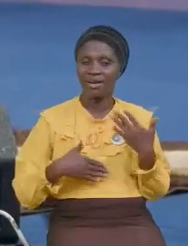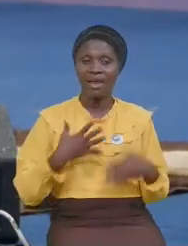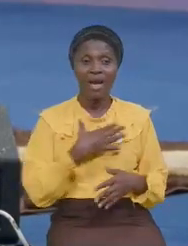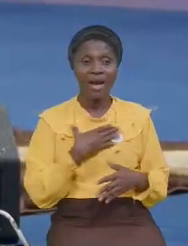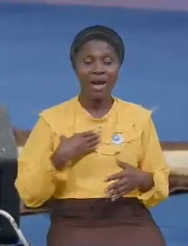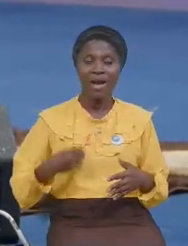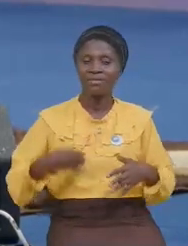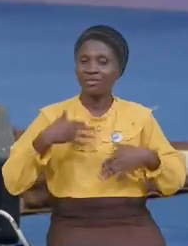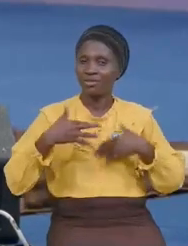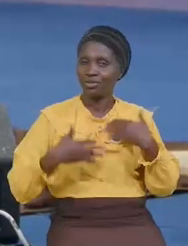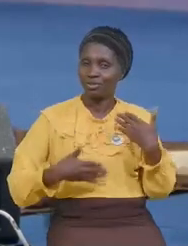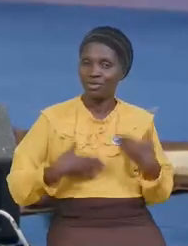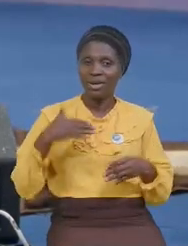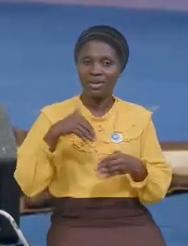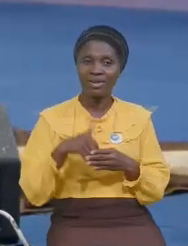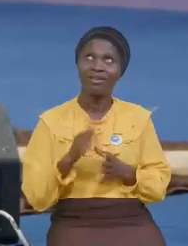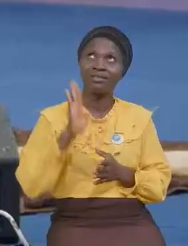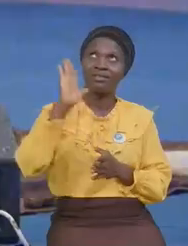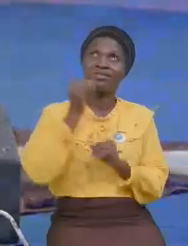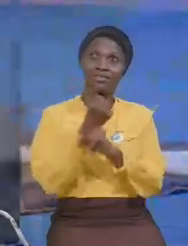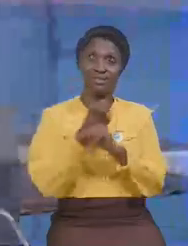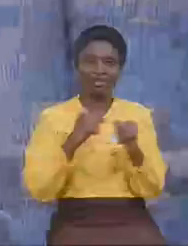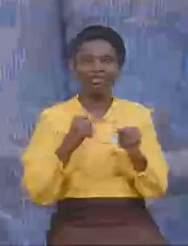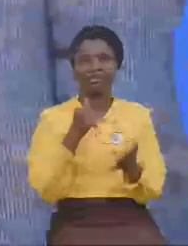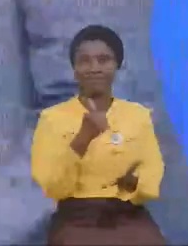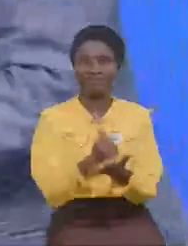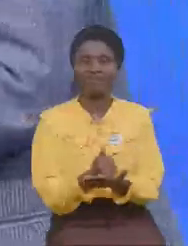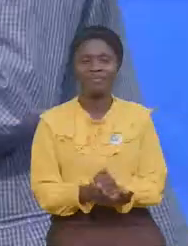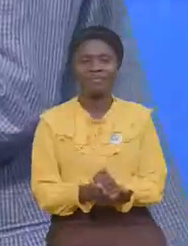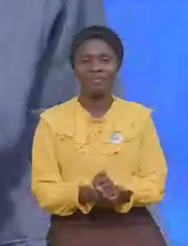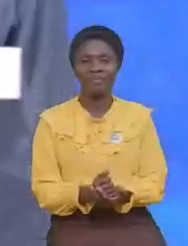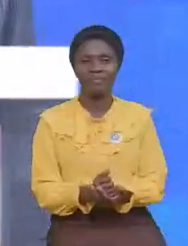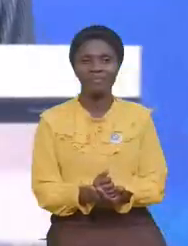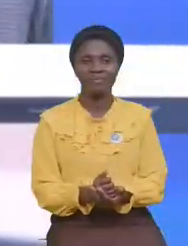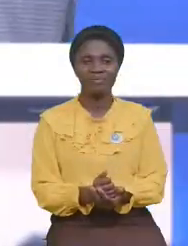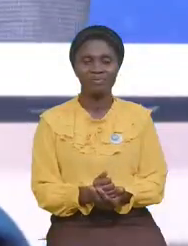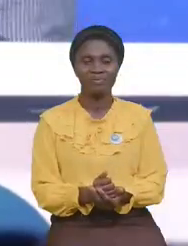Soyons dans l'allégresse et réjouissons-nous de son salut.